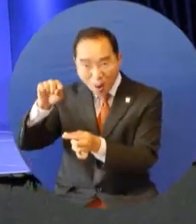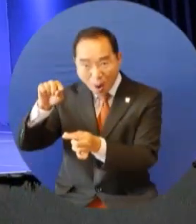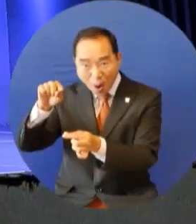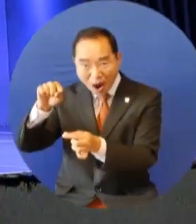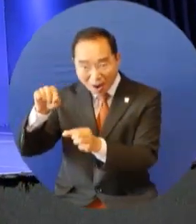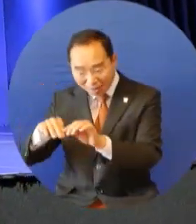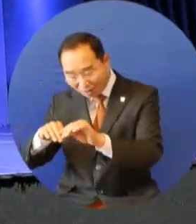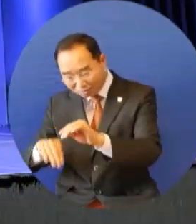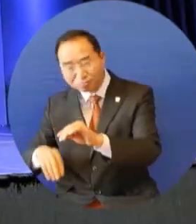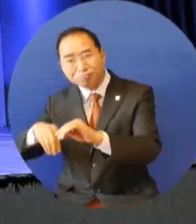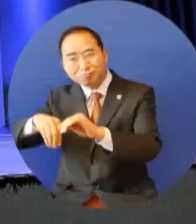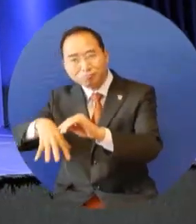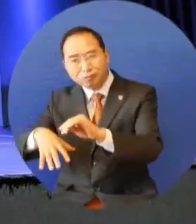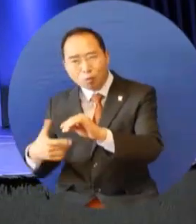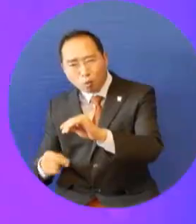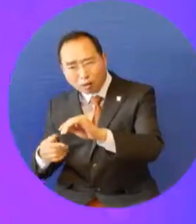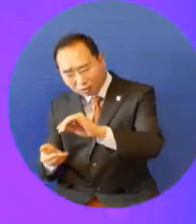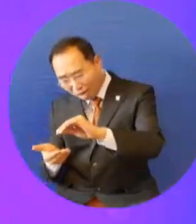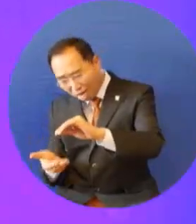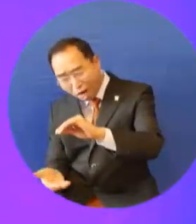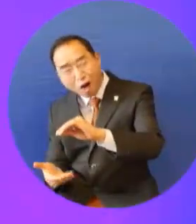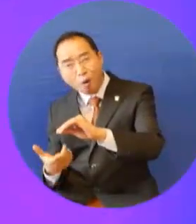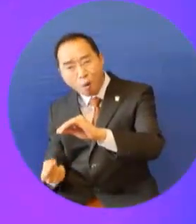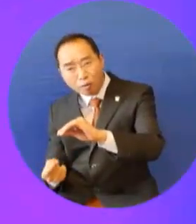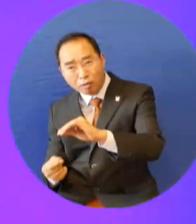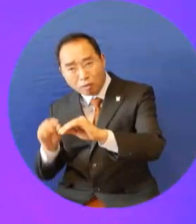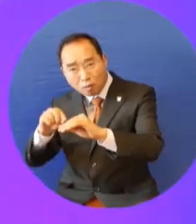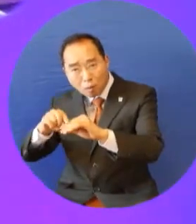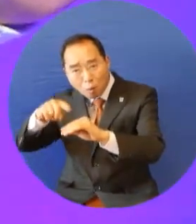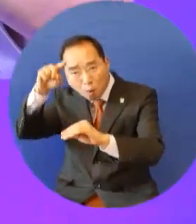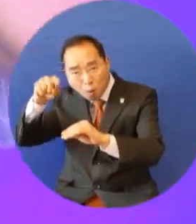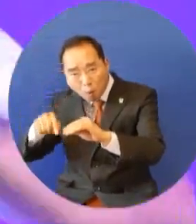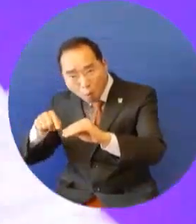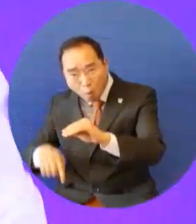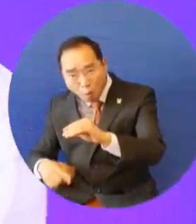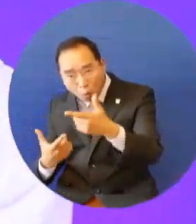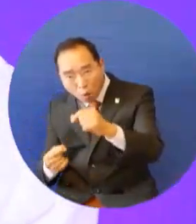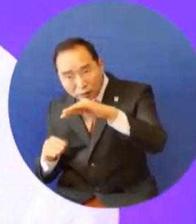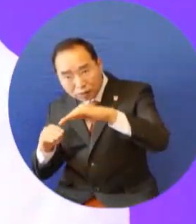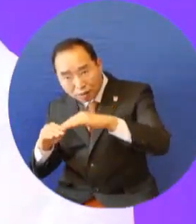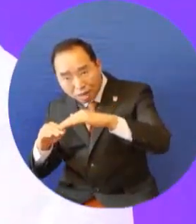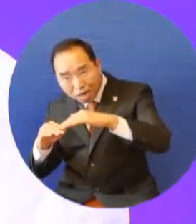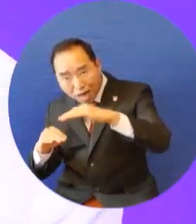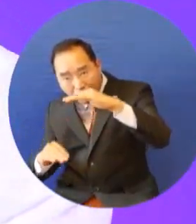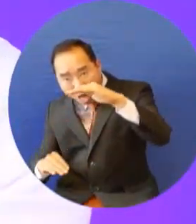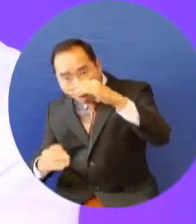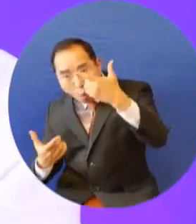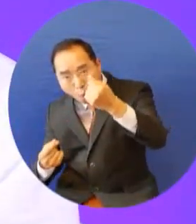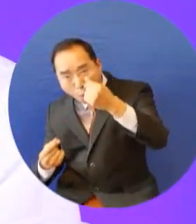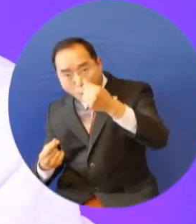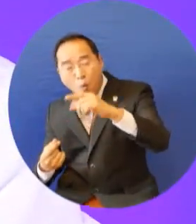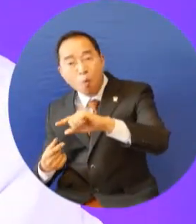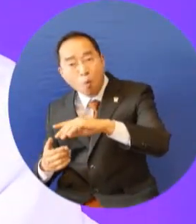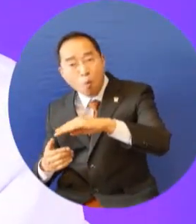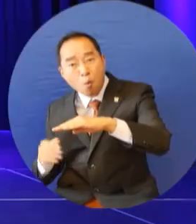요만큼 자라면 뿌리도 요만큼 같이 자라요. 일체일체. 뿌리와 이 위의 것이 다르지